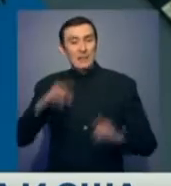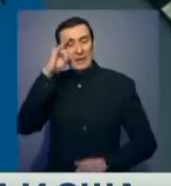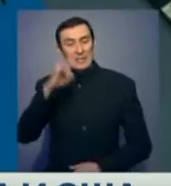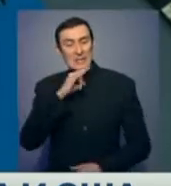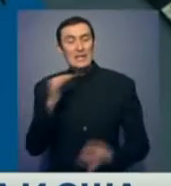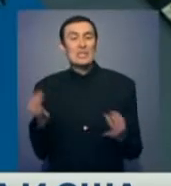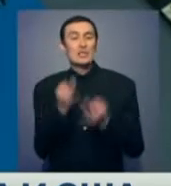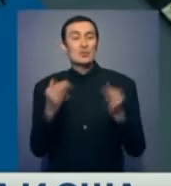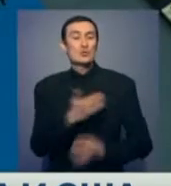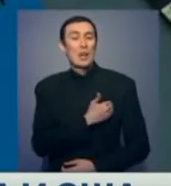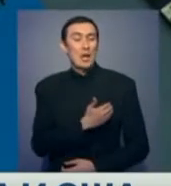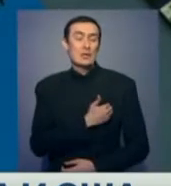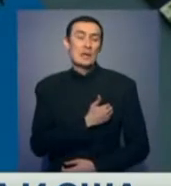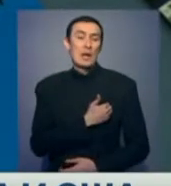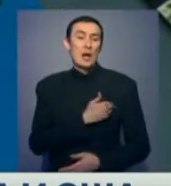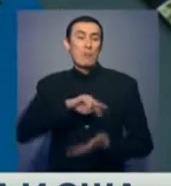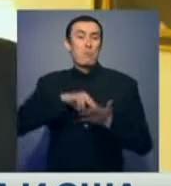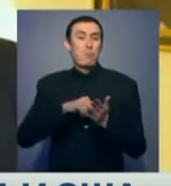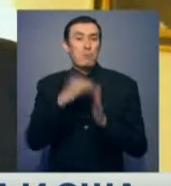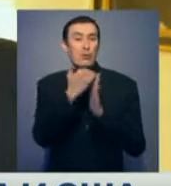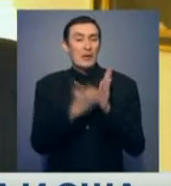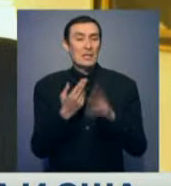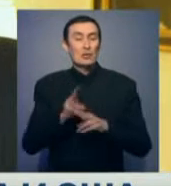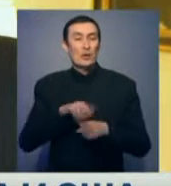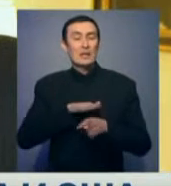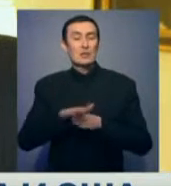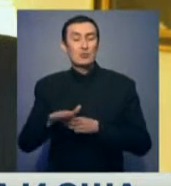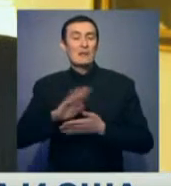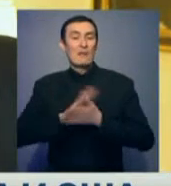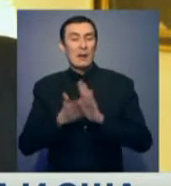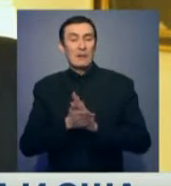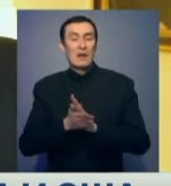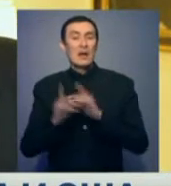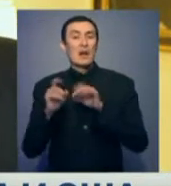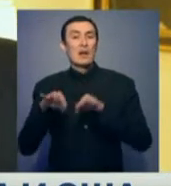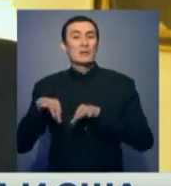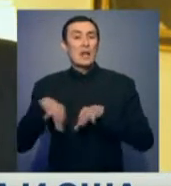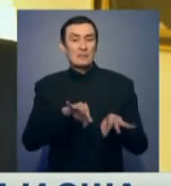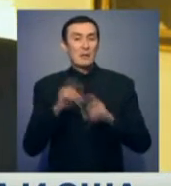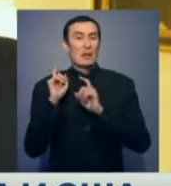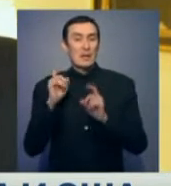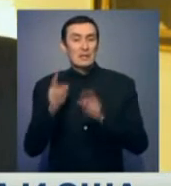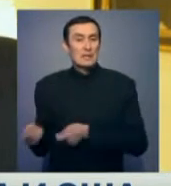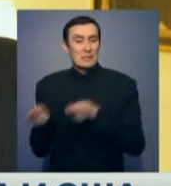сильно интересуют те проекты, которые реализуются в рамках транспортной логистики, их интересует